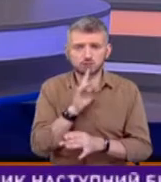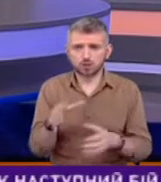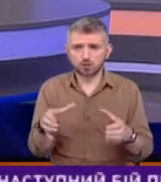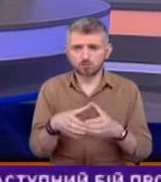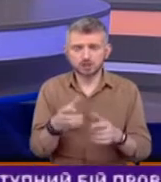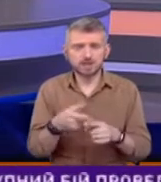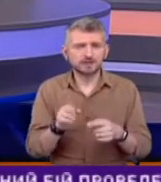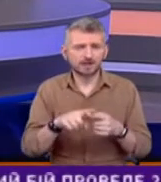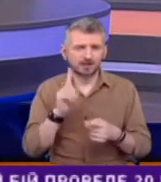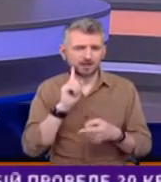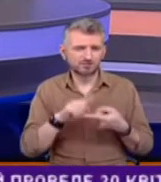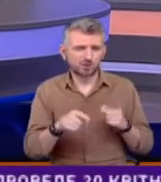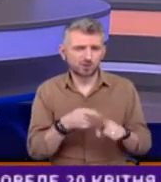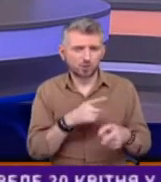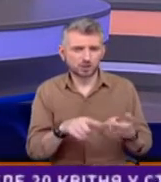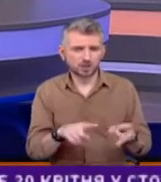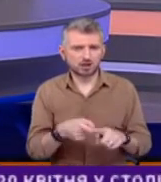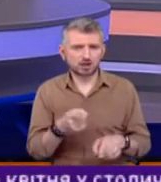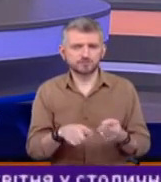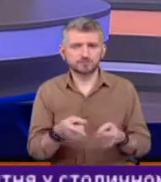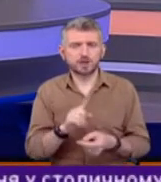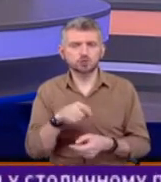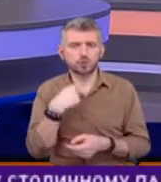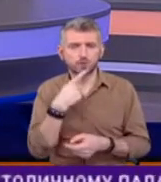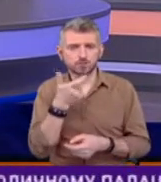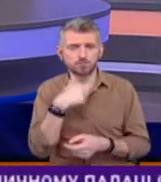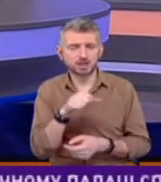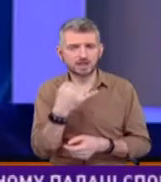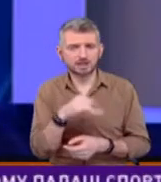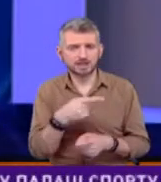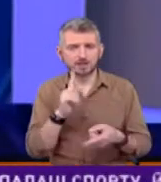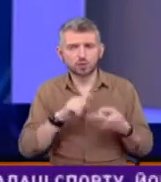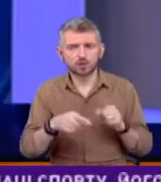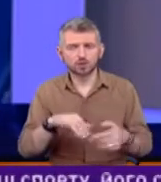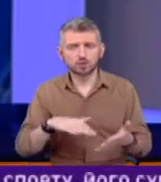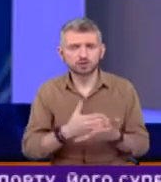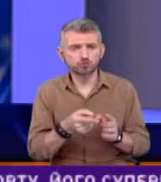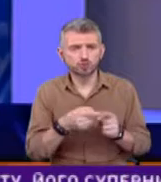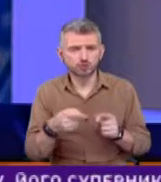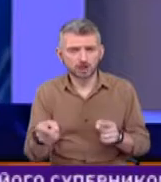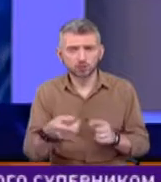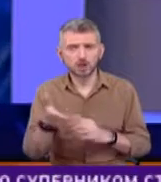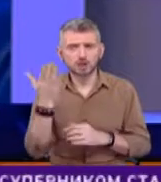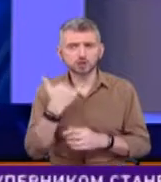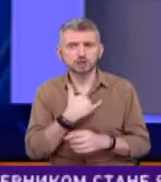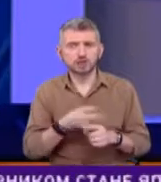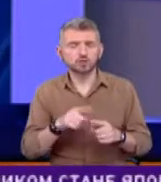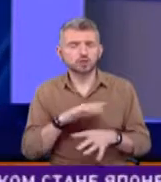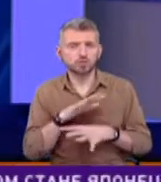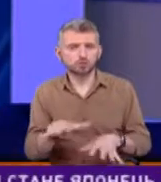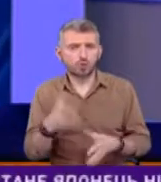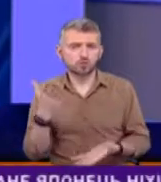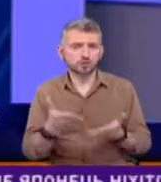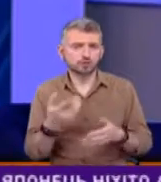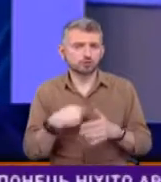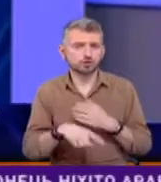це логіка. Просто от те, що говорить пан Андрій, це логіка політичного процесу. Угу. Раніше у нас цього не було можливо,